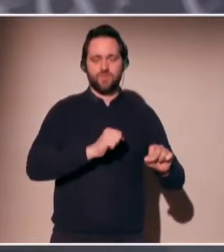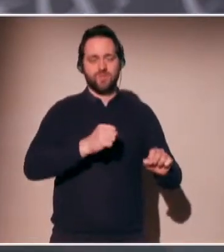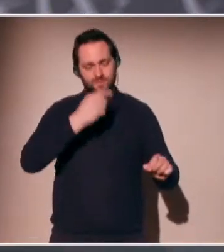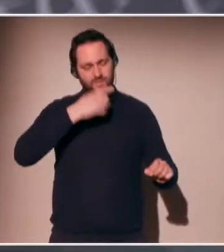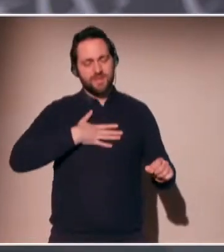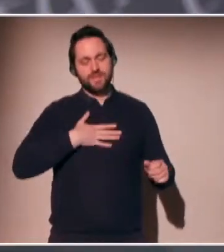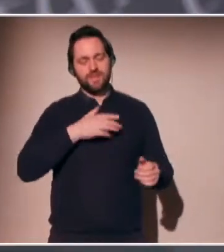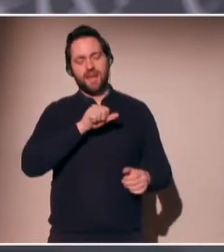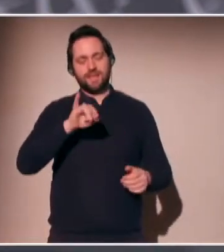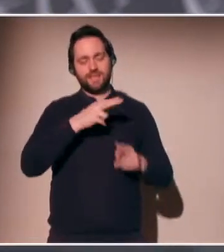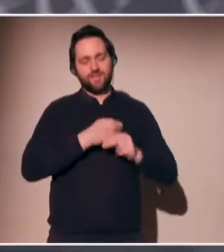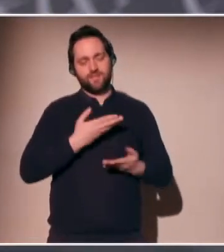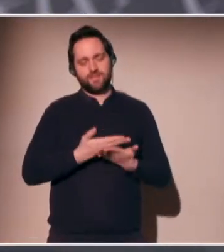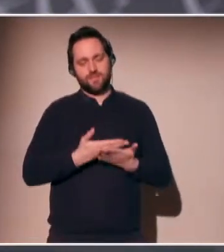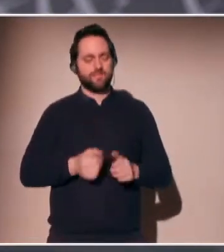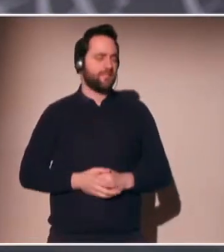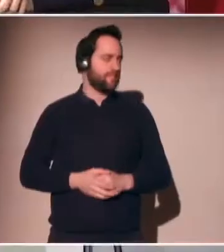artificielle.